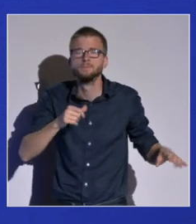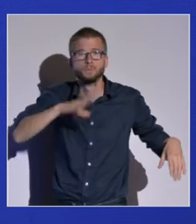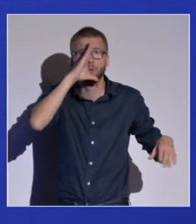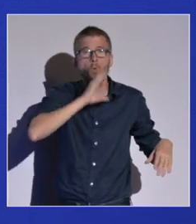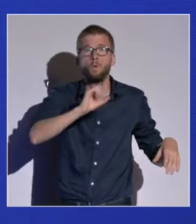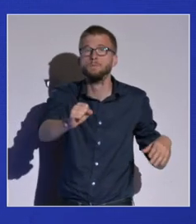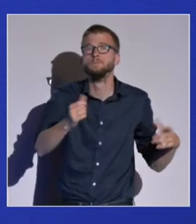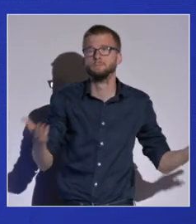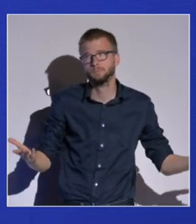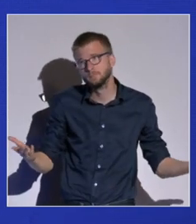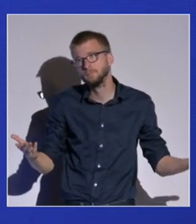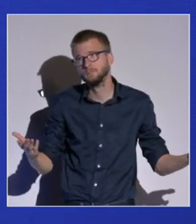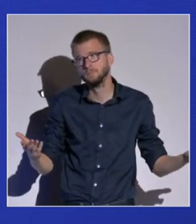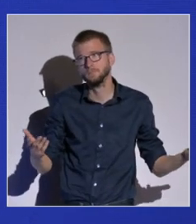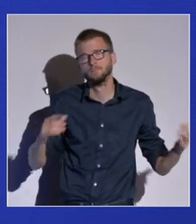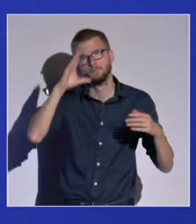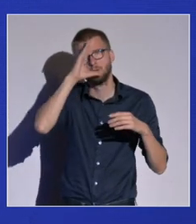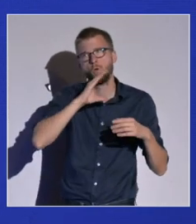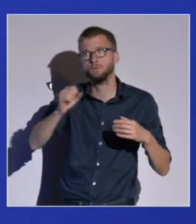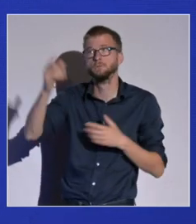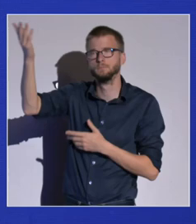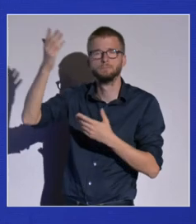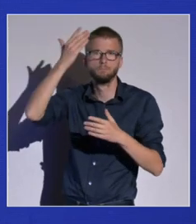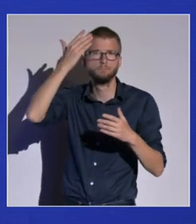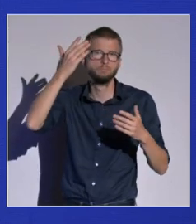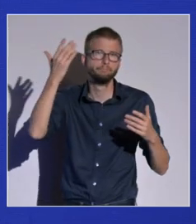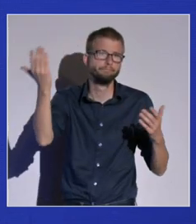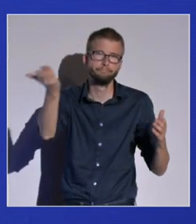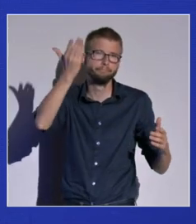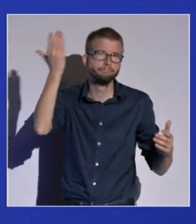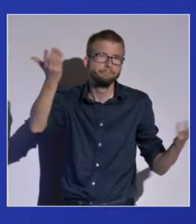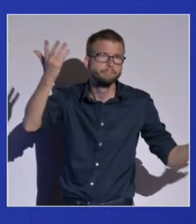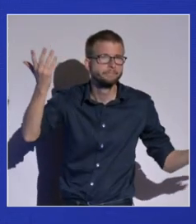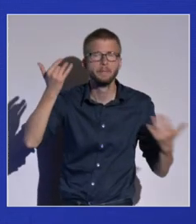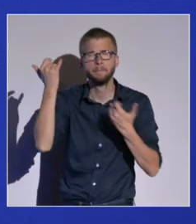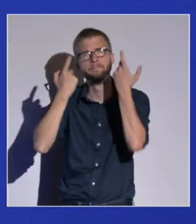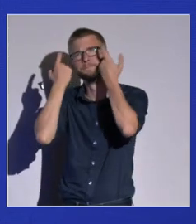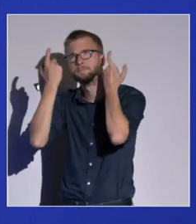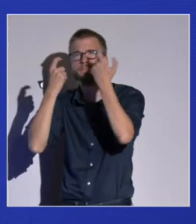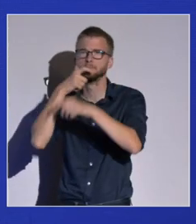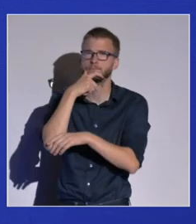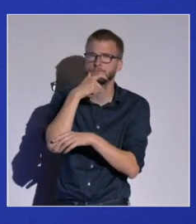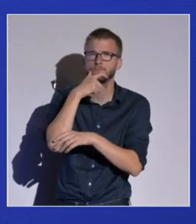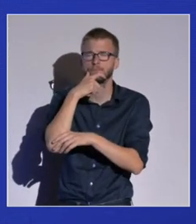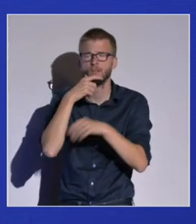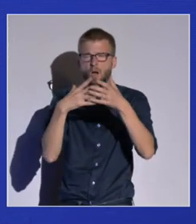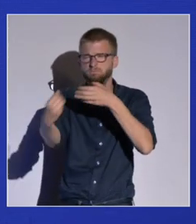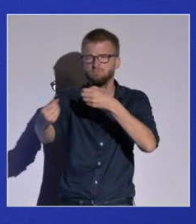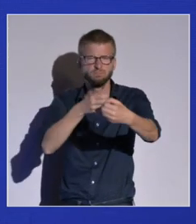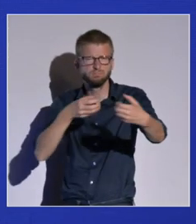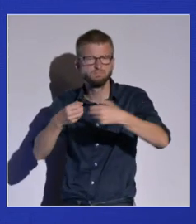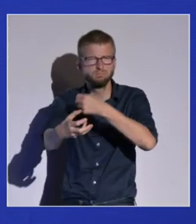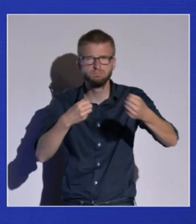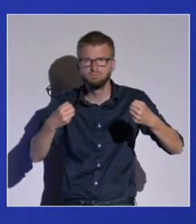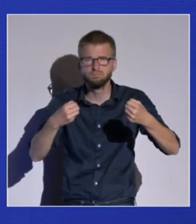était assez génial dans ses affaires, a pensé qu'il y avait un moyen d'échapper à la division.